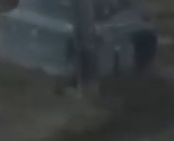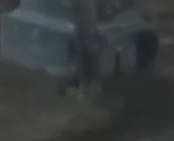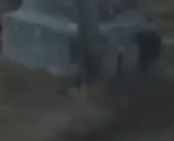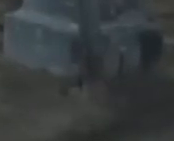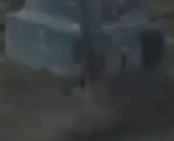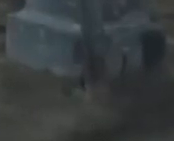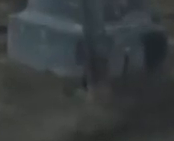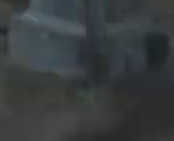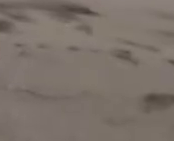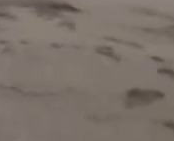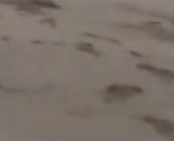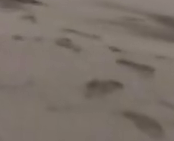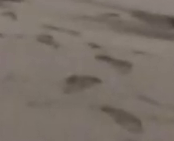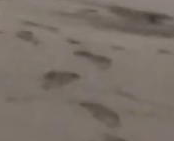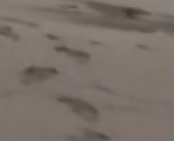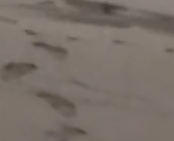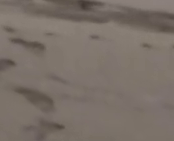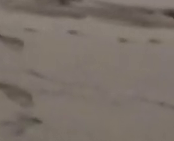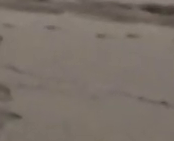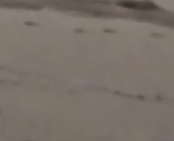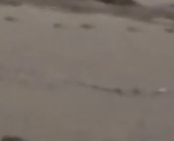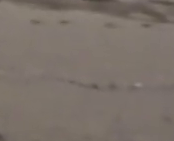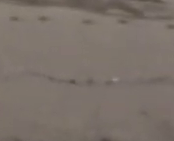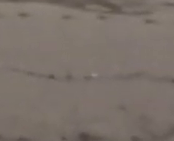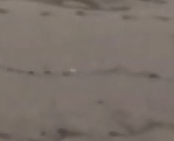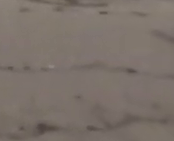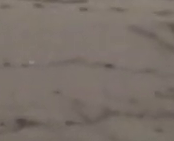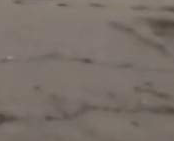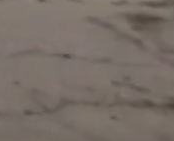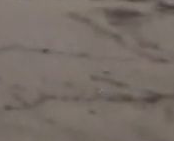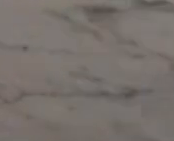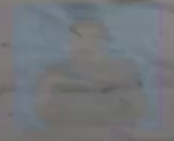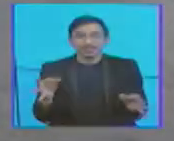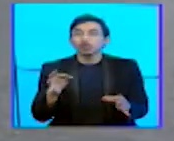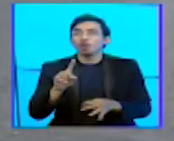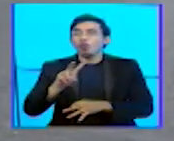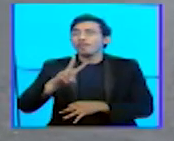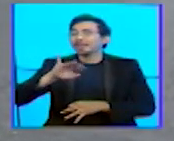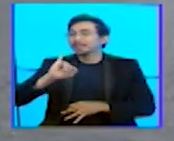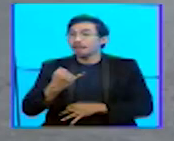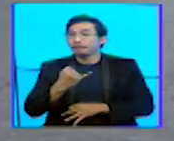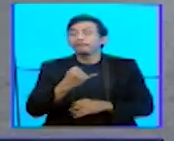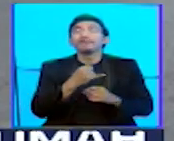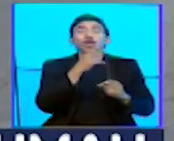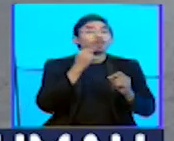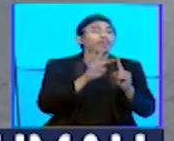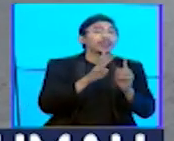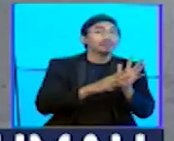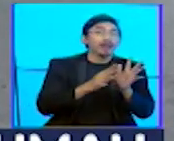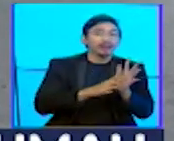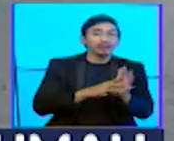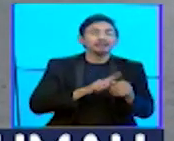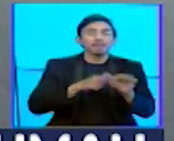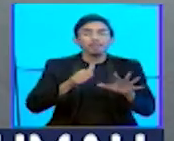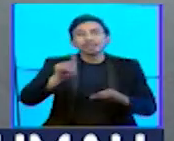destinasi utama wisata Bali juga terlihat sepi. Selama 24 jam mulai dari Minggu 14 Maret pukul 6 pagi hingga Senin pagi,